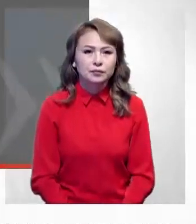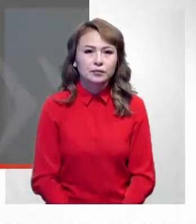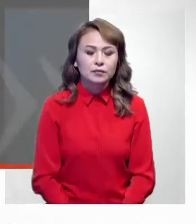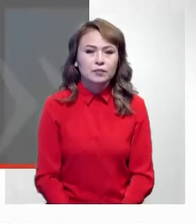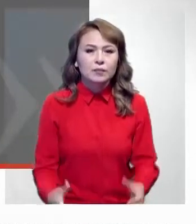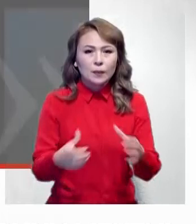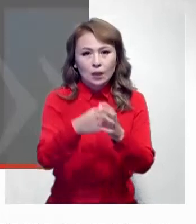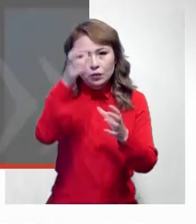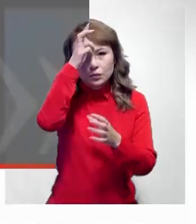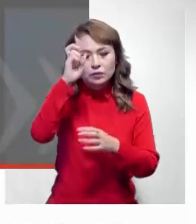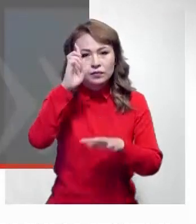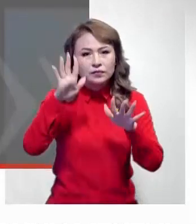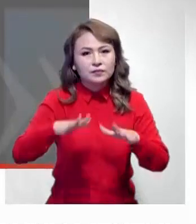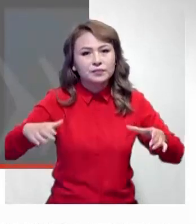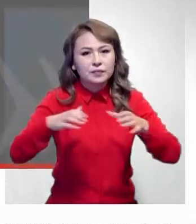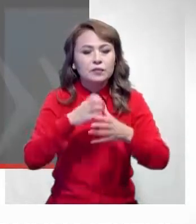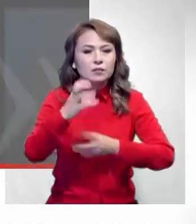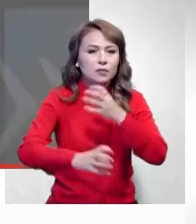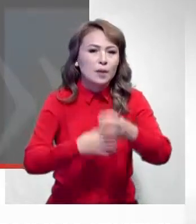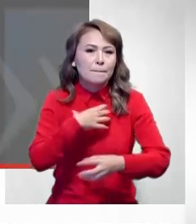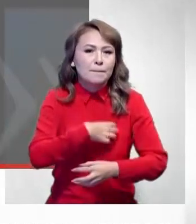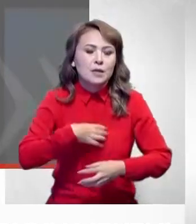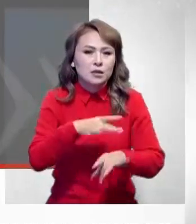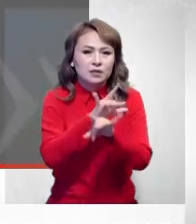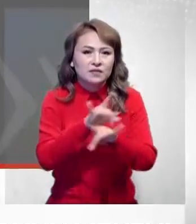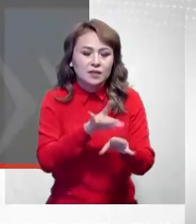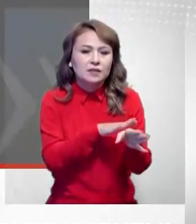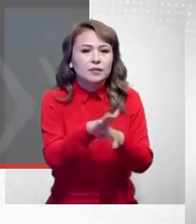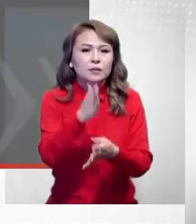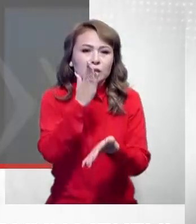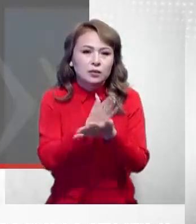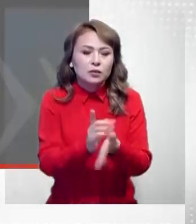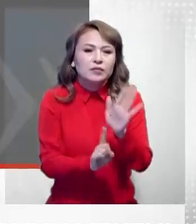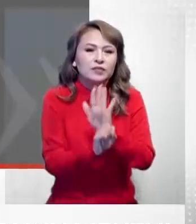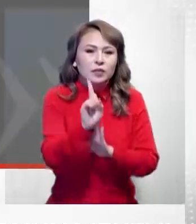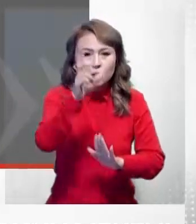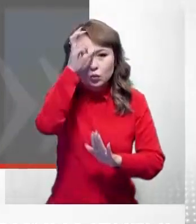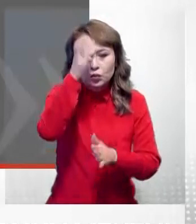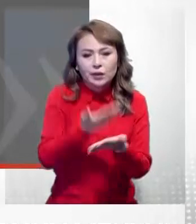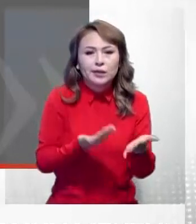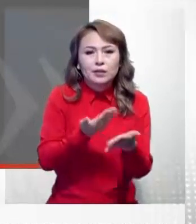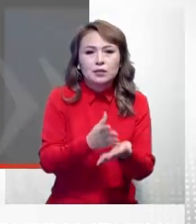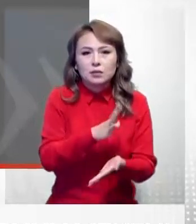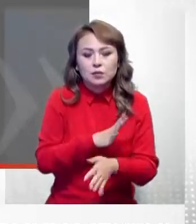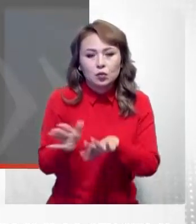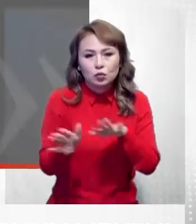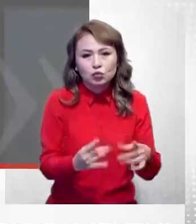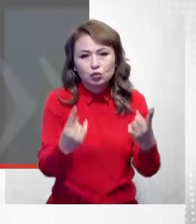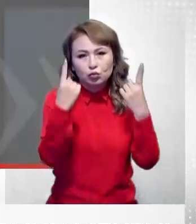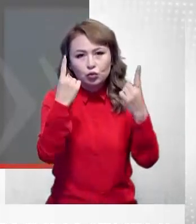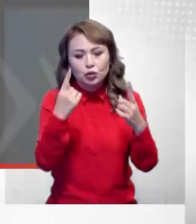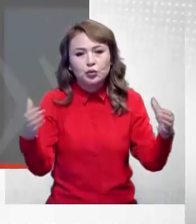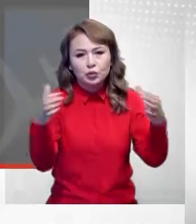Түркі мемлекеттері ұйымы жаһандық мәселелер аясында маңызды істерді атқарып келеді. Әуелде түрік кеңесі болып құрылып, кейін үлкен ұйымға